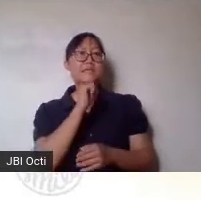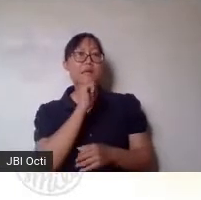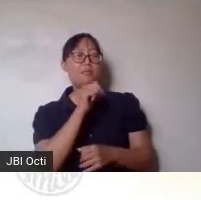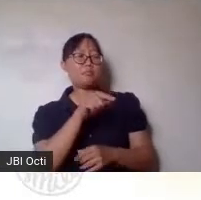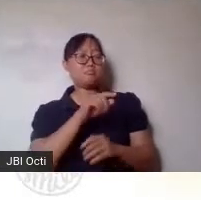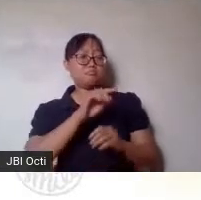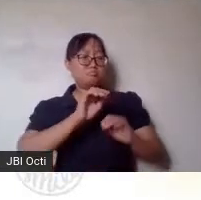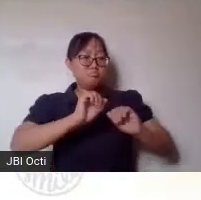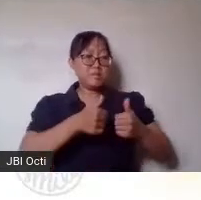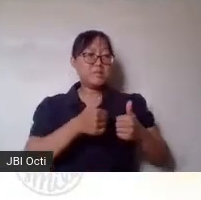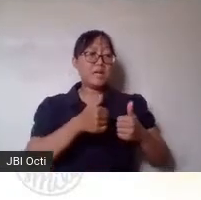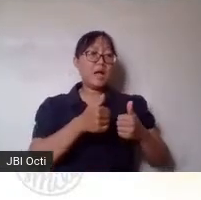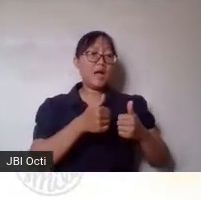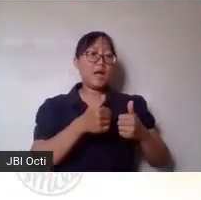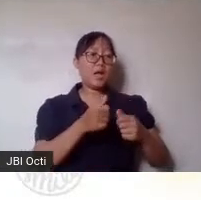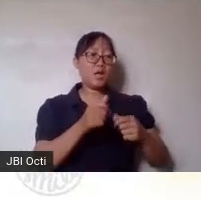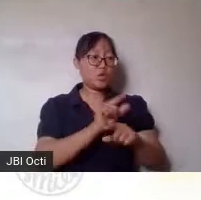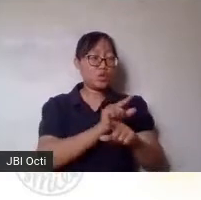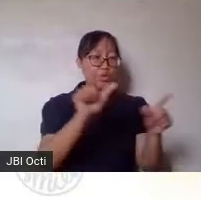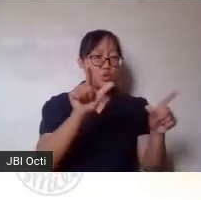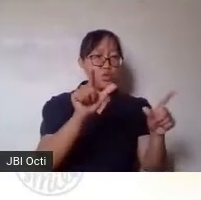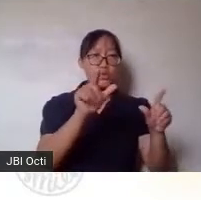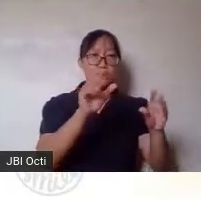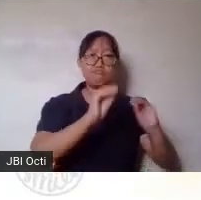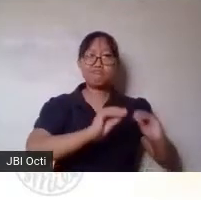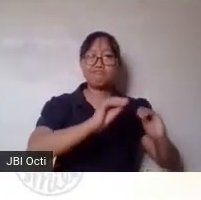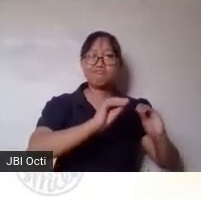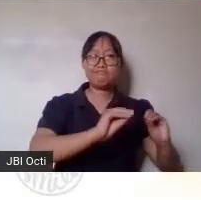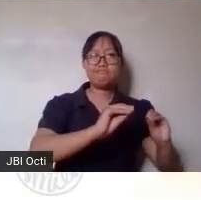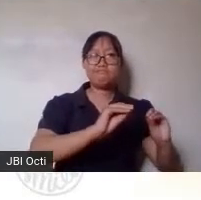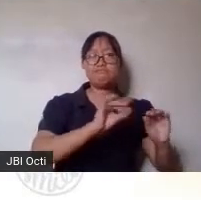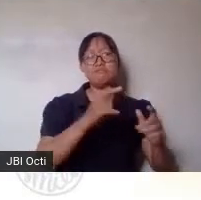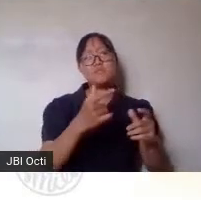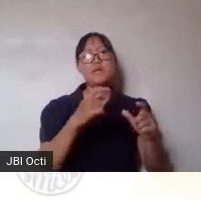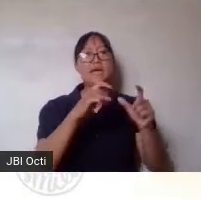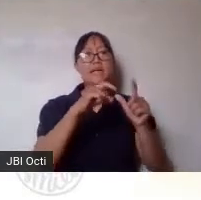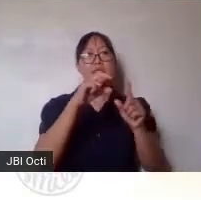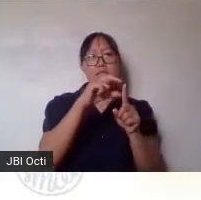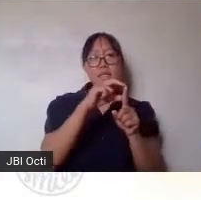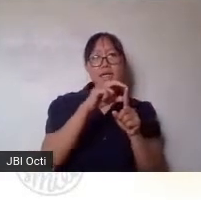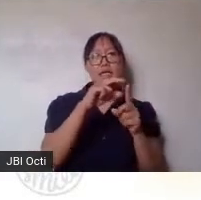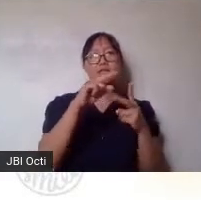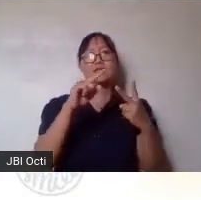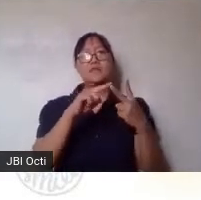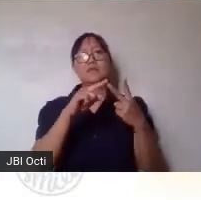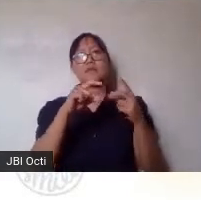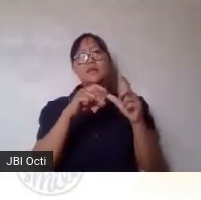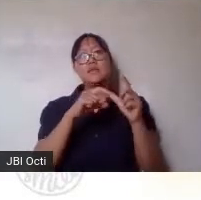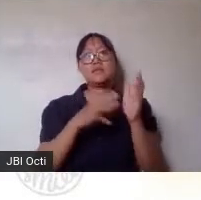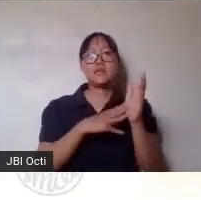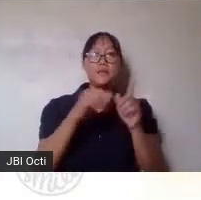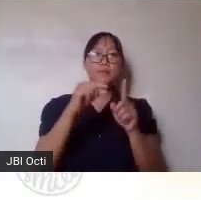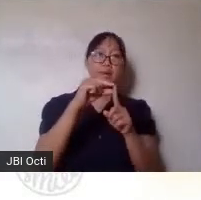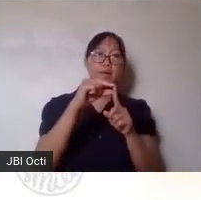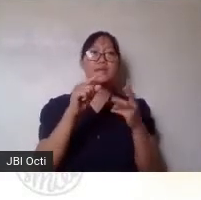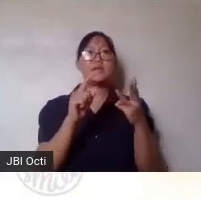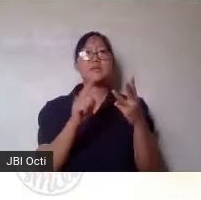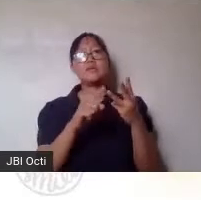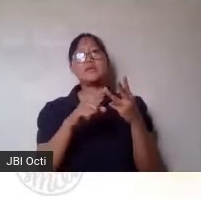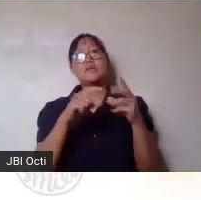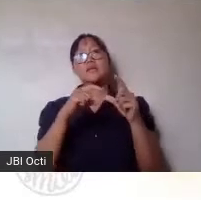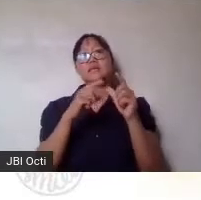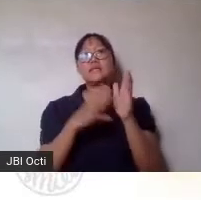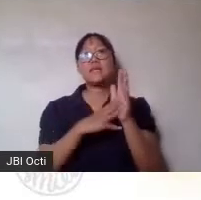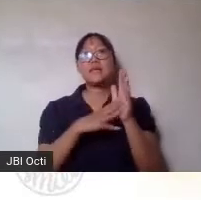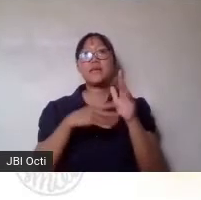sekolah dasar, kemudian sampai sekolah menengah pertama, berlanjut ke sekolah menengah atas, bahkan sampai ke